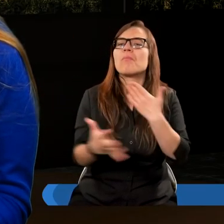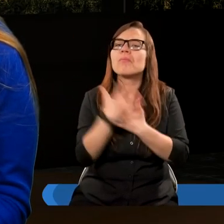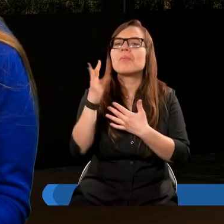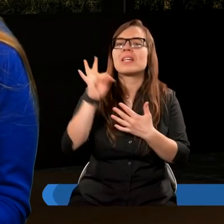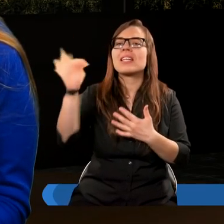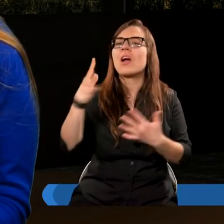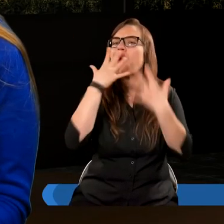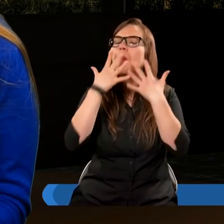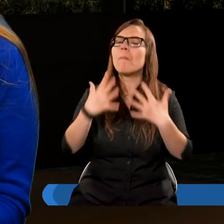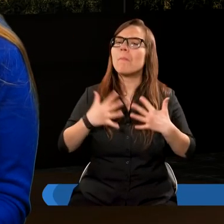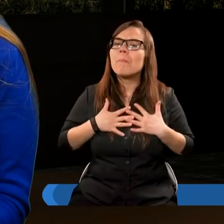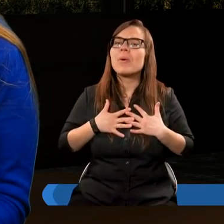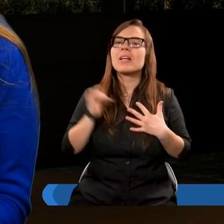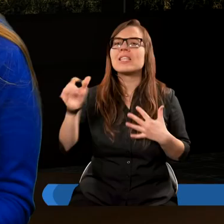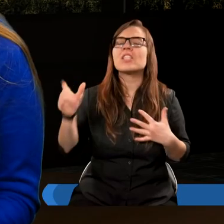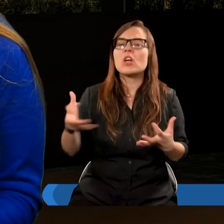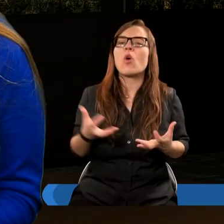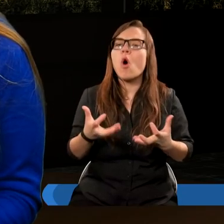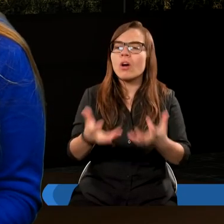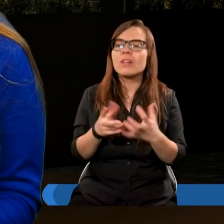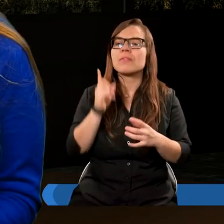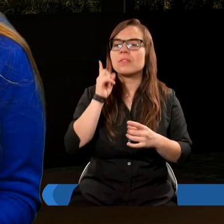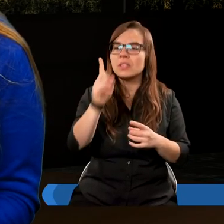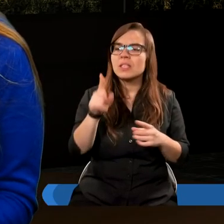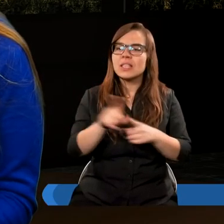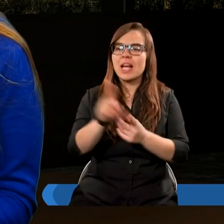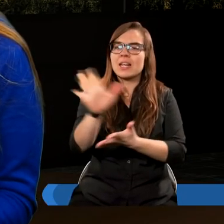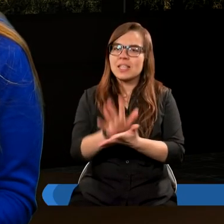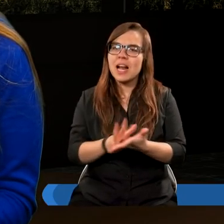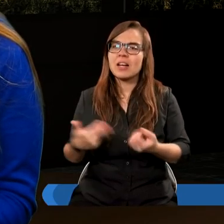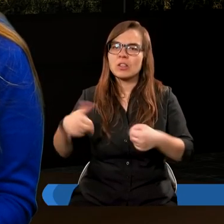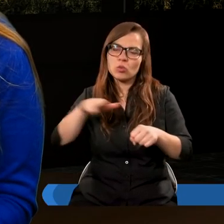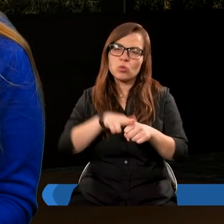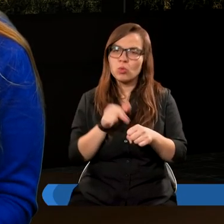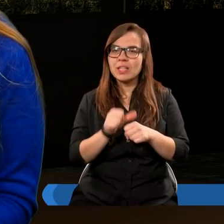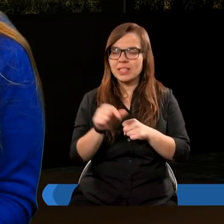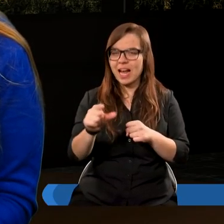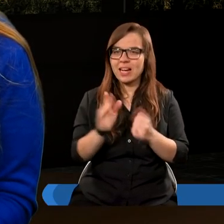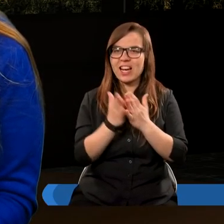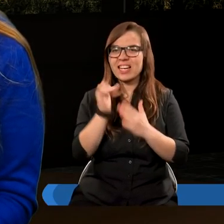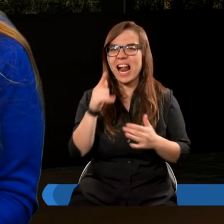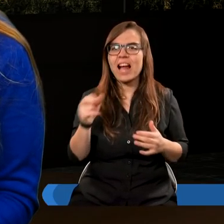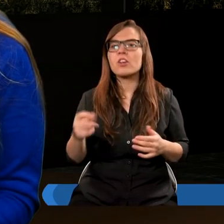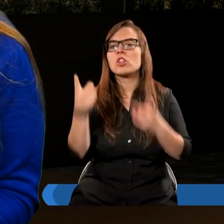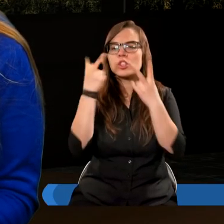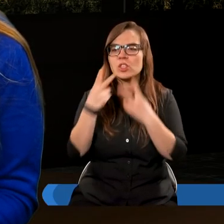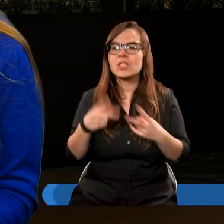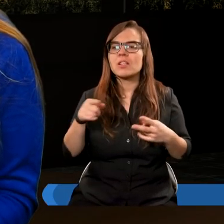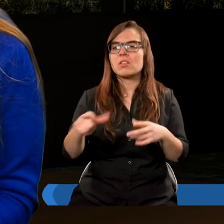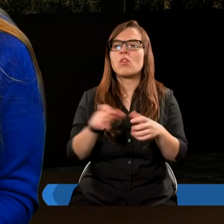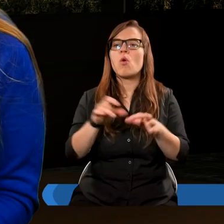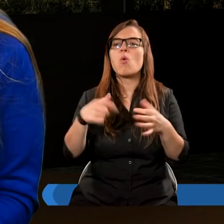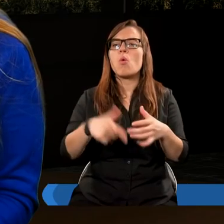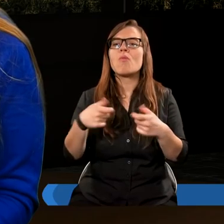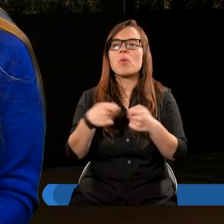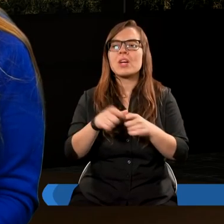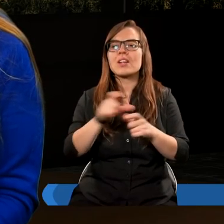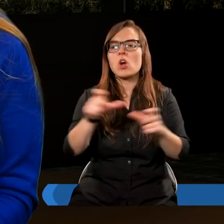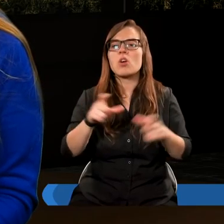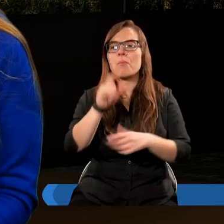pasji i jego żarliwości. Chociażby taki tekst z Księgi Ozeasza. Czytam z Uwspółcześnionej Biblii